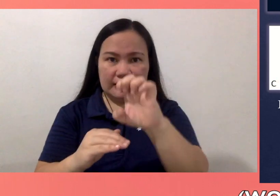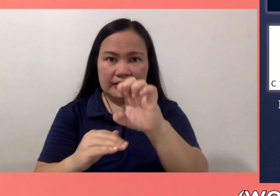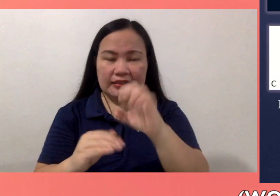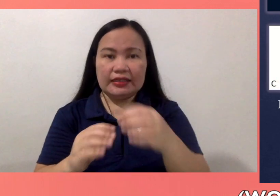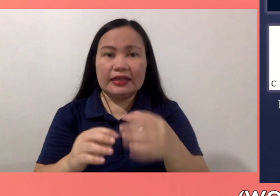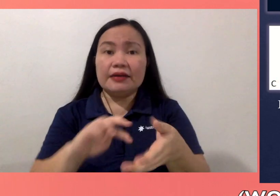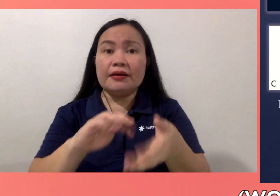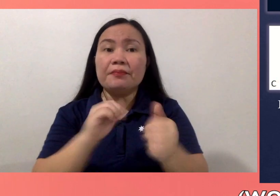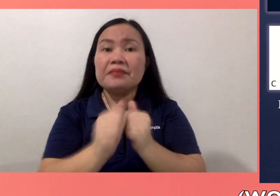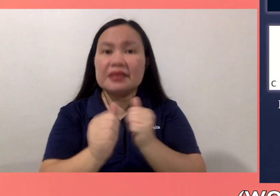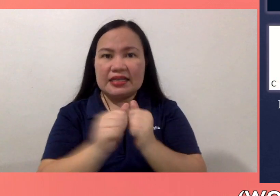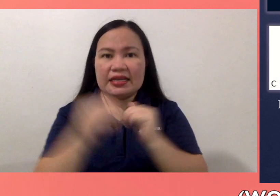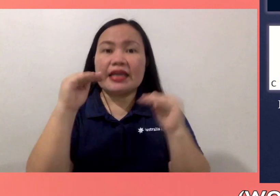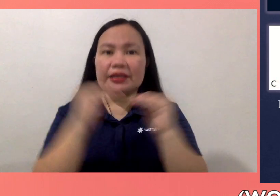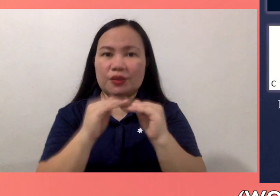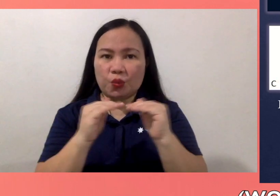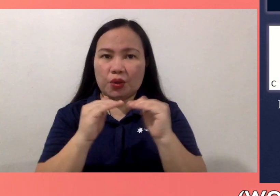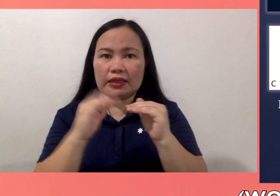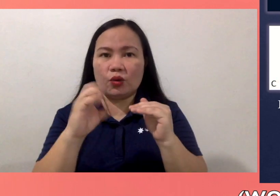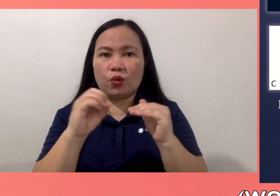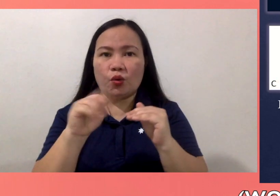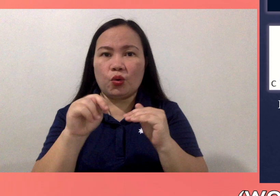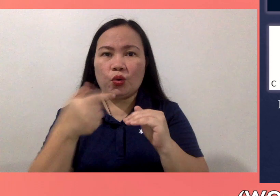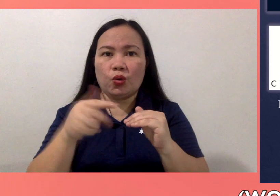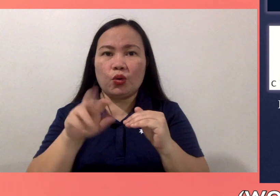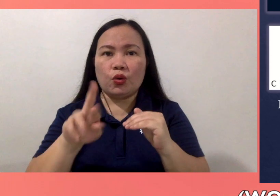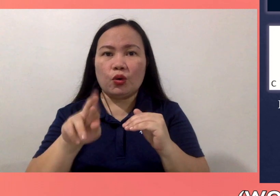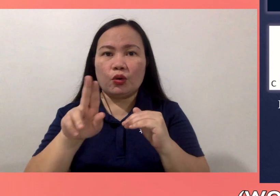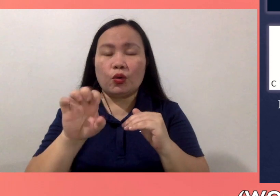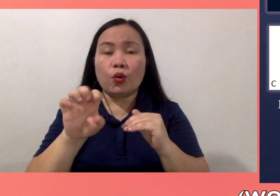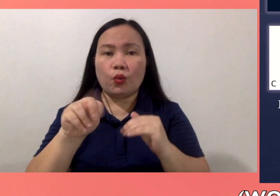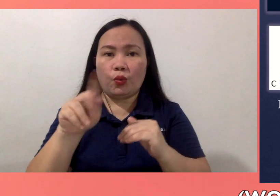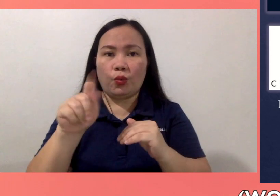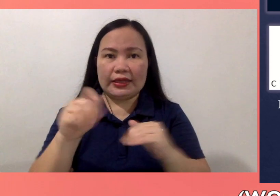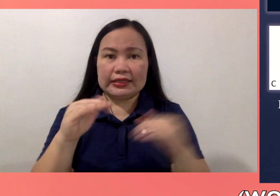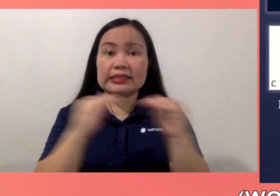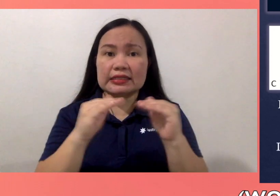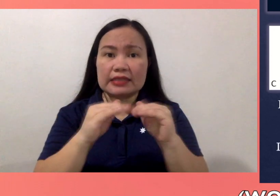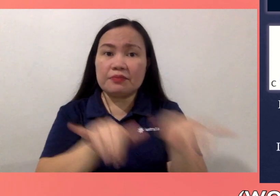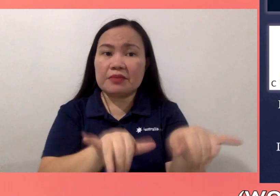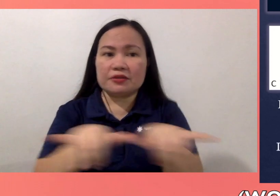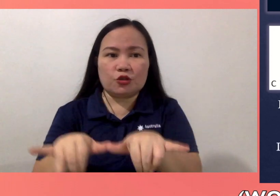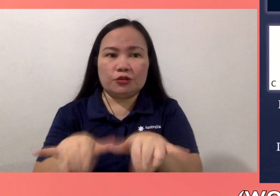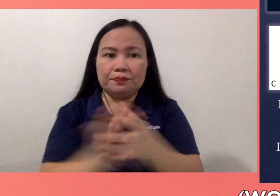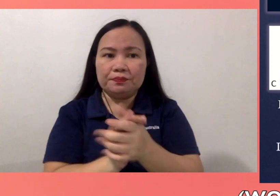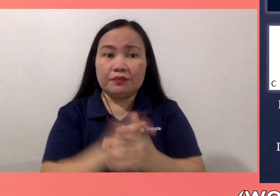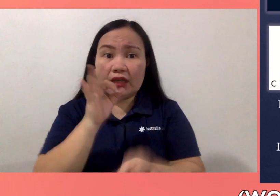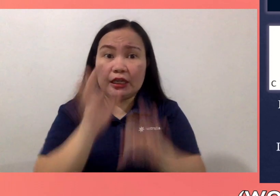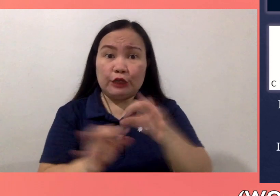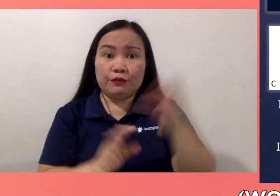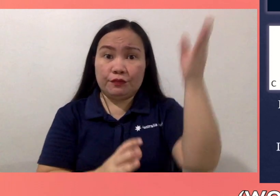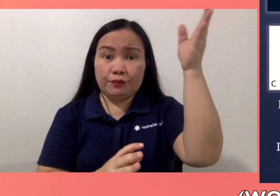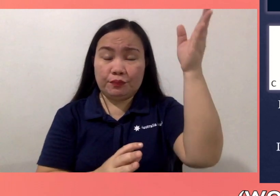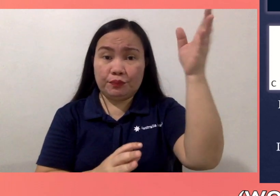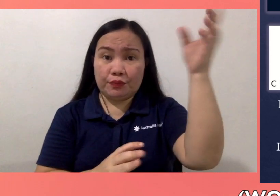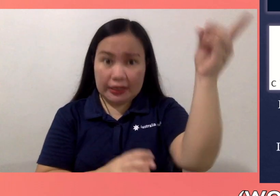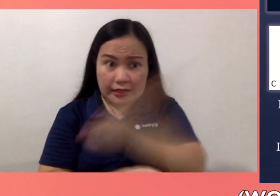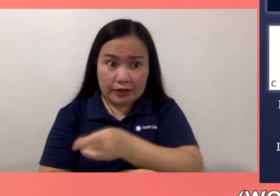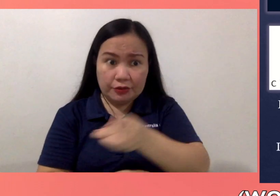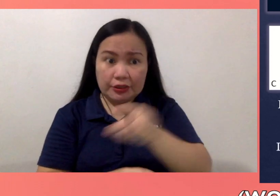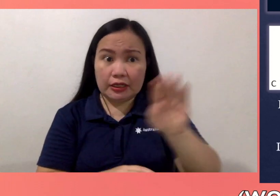sabihin nun, class, equal sila. Same sila ng sukat. So, if diagonal